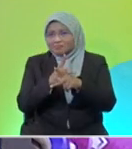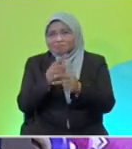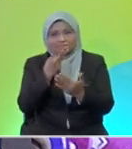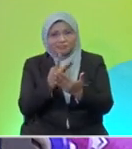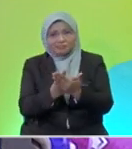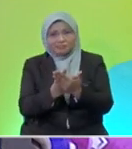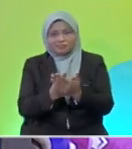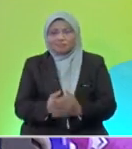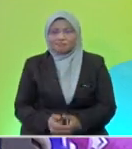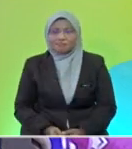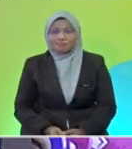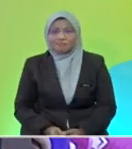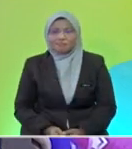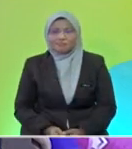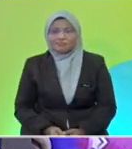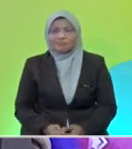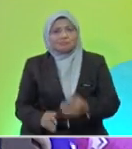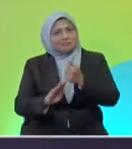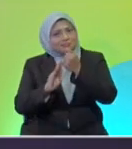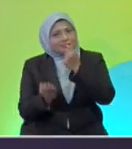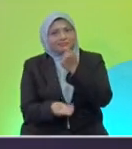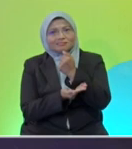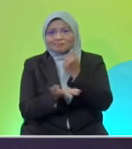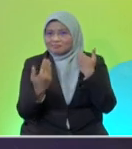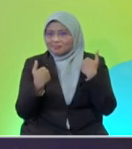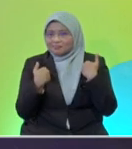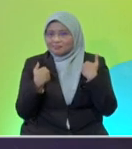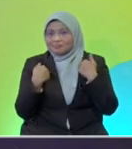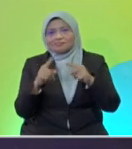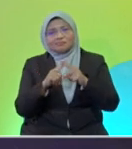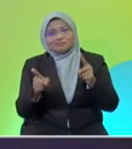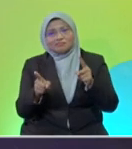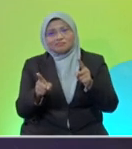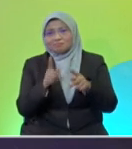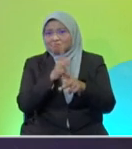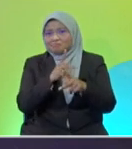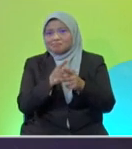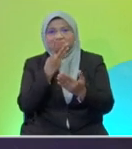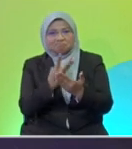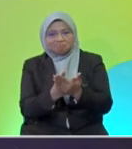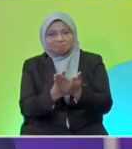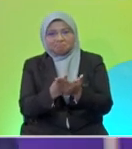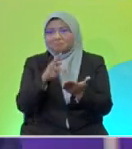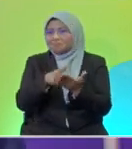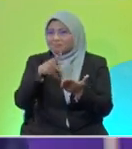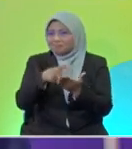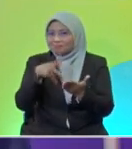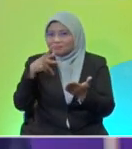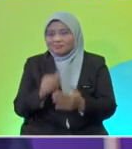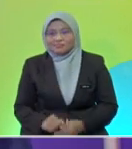jadul tapi enggak menabung jadi ini dalam Prabowo walaupun sedikit sebagai